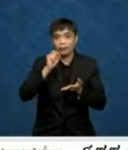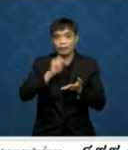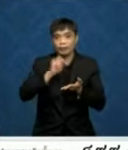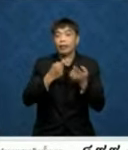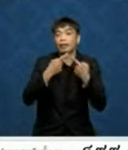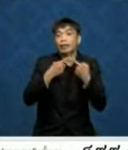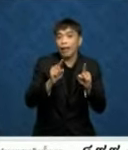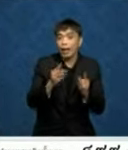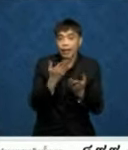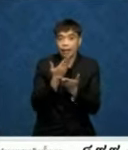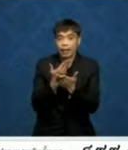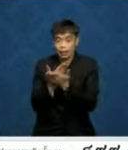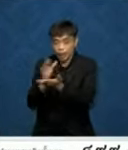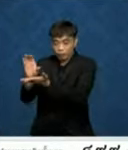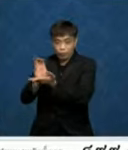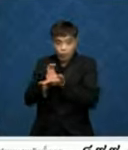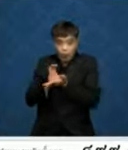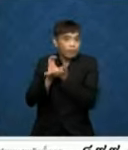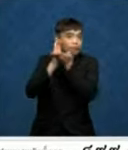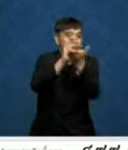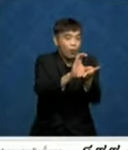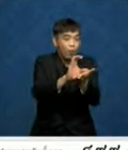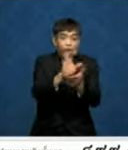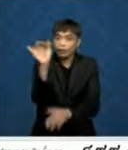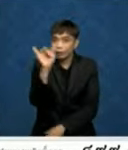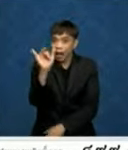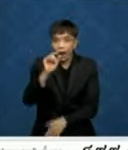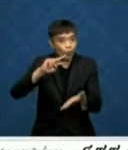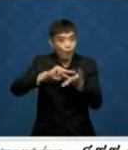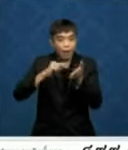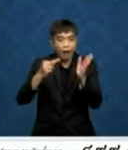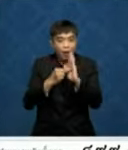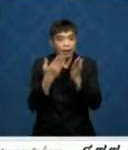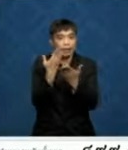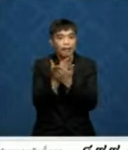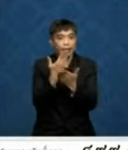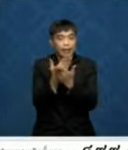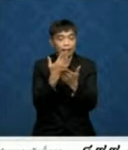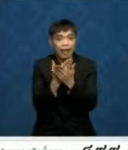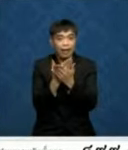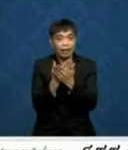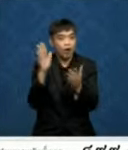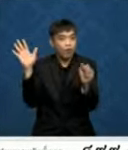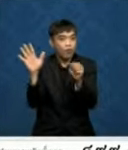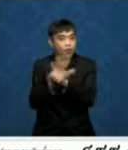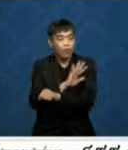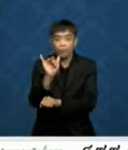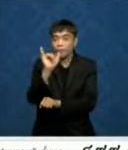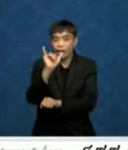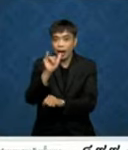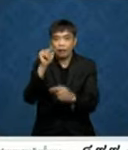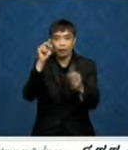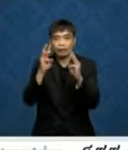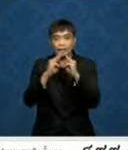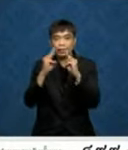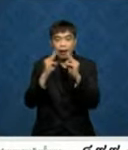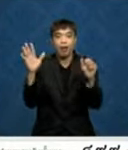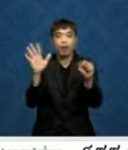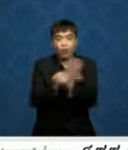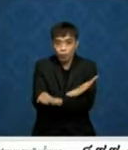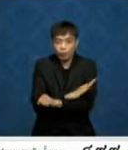ดที่ท่านยังไม่ได้มีการส่งมอบเงินก็ต้องถือว่าสัญญานั้นยังไม่สมบูรณ์จะไปฟ้องร้องเป็นคดีต่อศาลไม่ได้ซึ่งเรื่องนี้ก็เคยมีคำพิพากษา